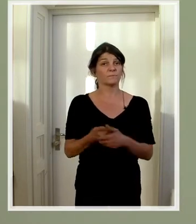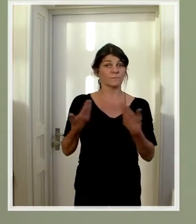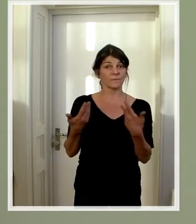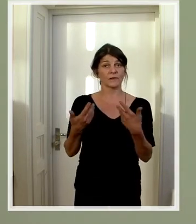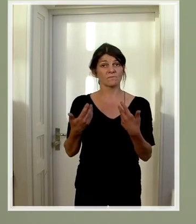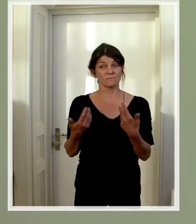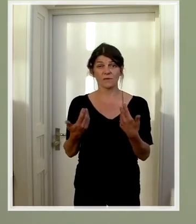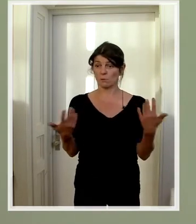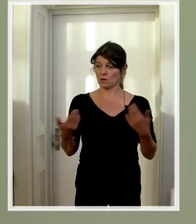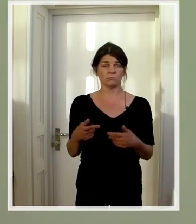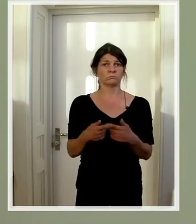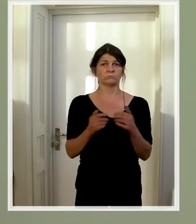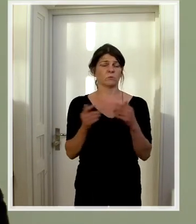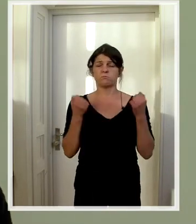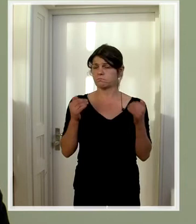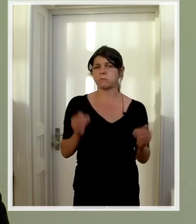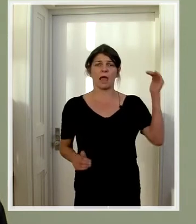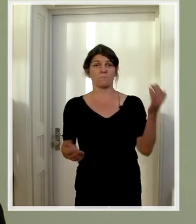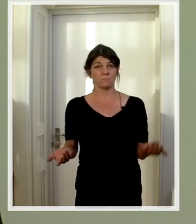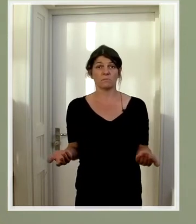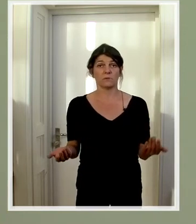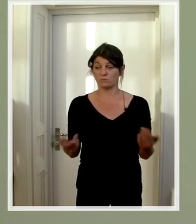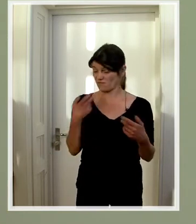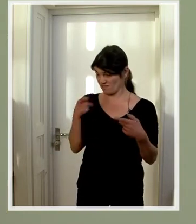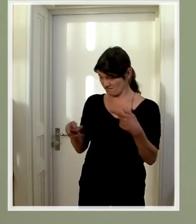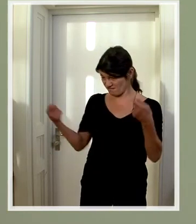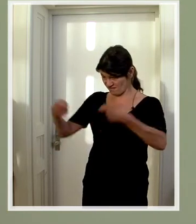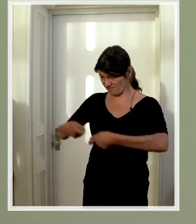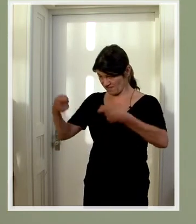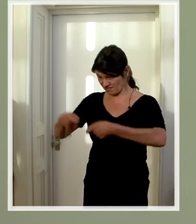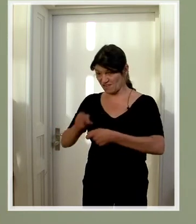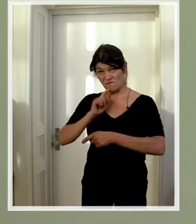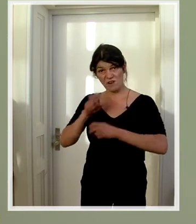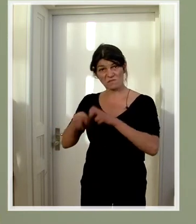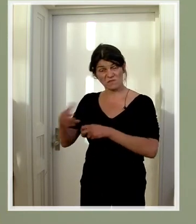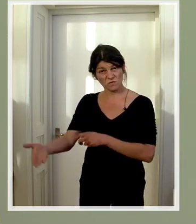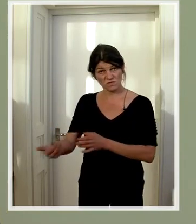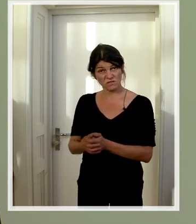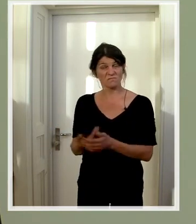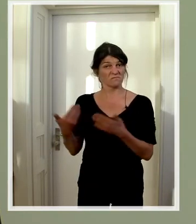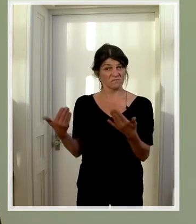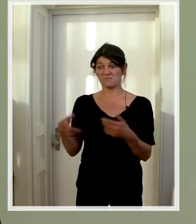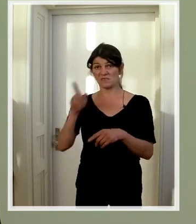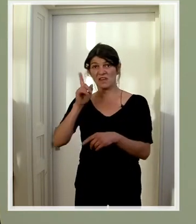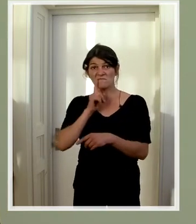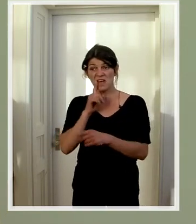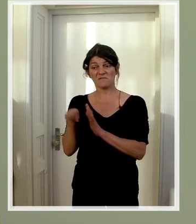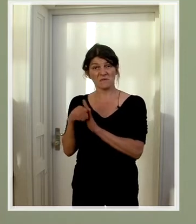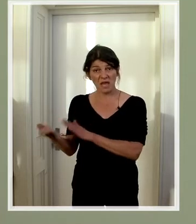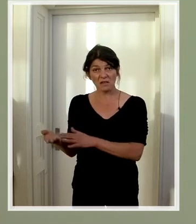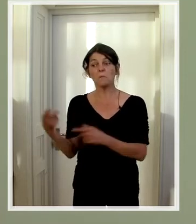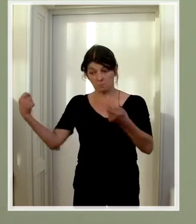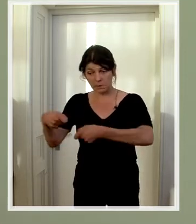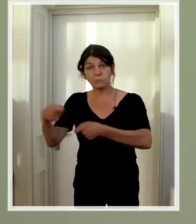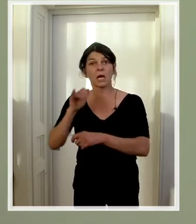Verhältnis ist weit auseinander. Und man da genau dort investieren, in das Verkehrsmittel, wo weniger investiert wird. Aber die Zahlen,